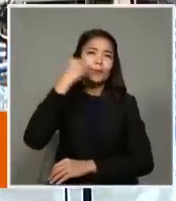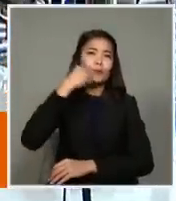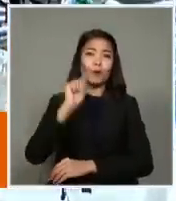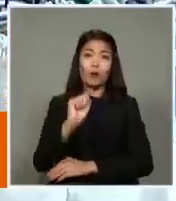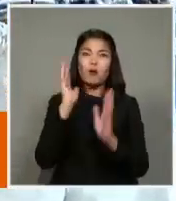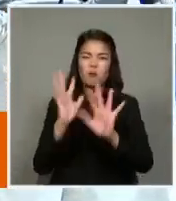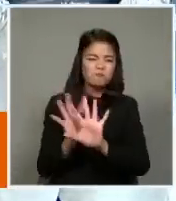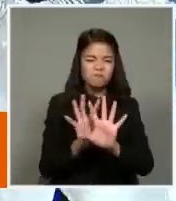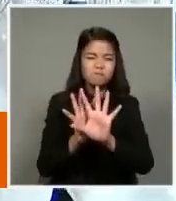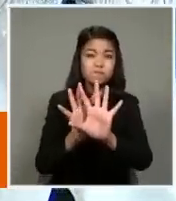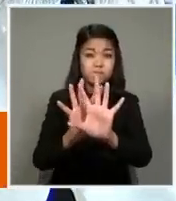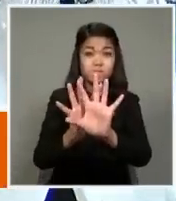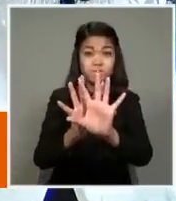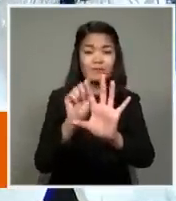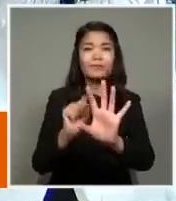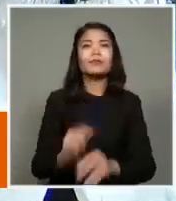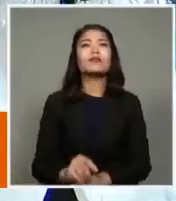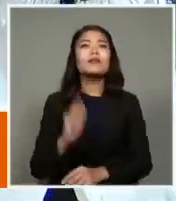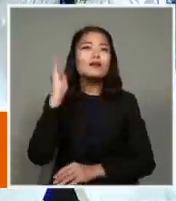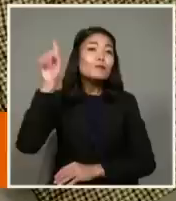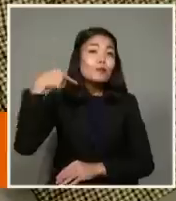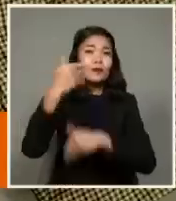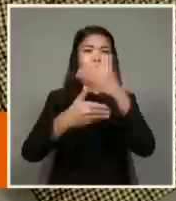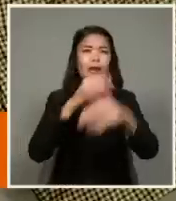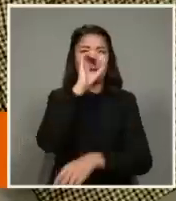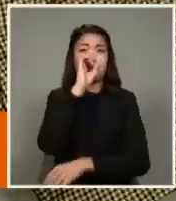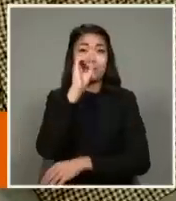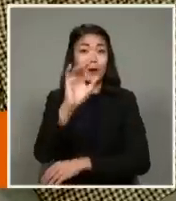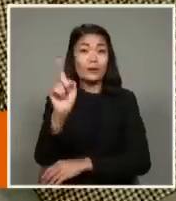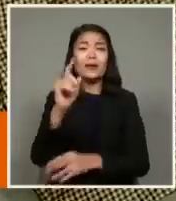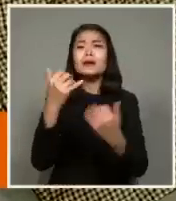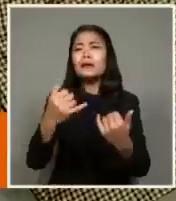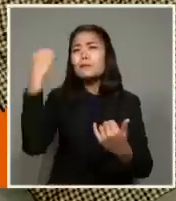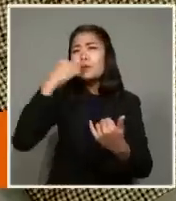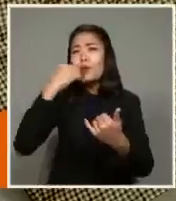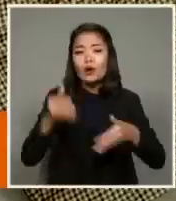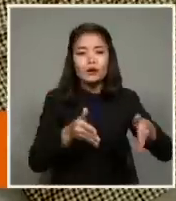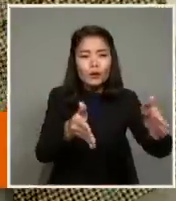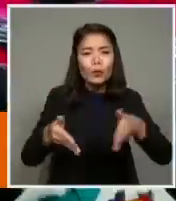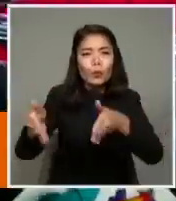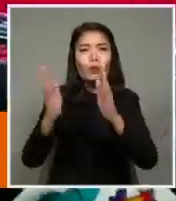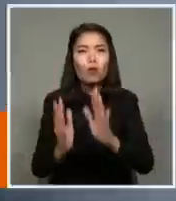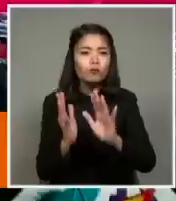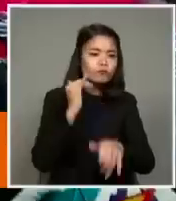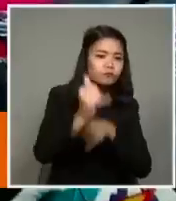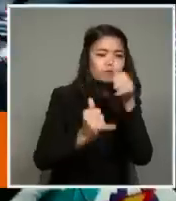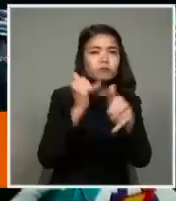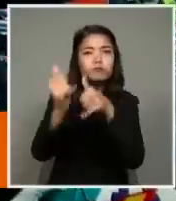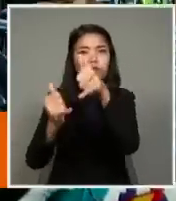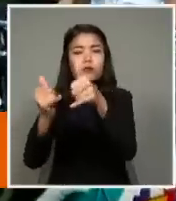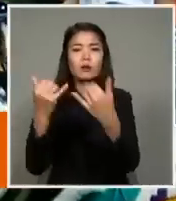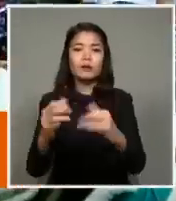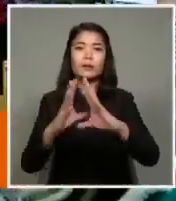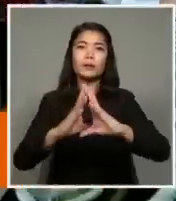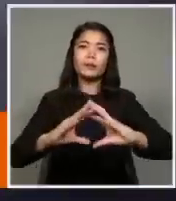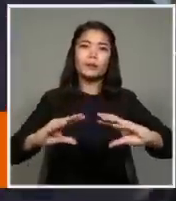ที่มีคนพลุกพล่านซึ่งแม่ค้าแผงลอยในตลาดบ้านหม้อบอกกับทีมข่าวว่าปกติถนนในซอยตลาดจะเนืองแน่นไปด้วยลูกค้าแต่ตอนนี้ซบ